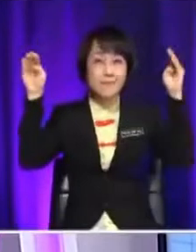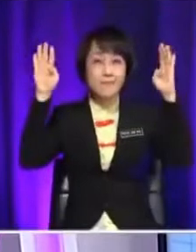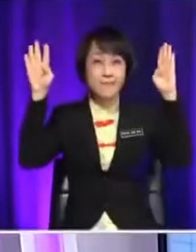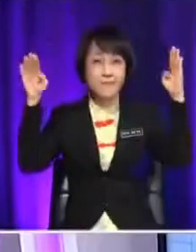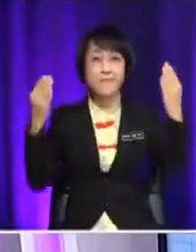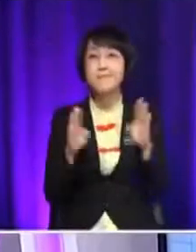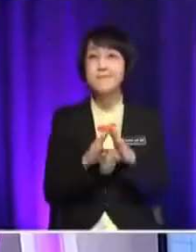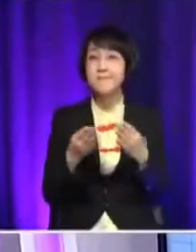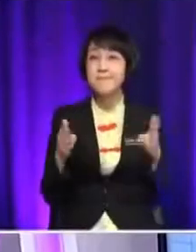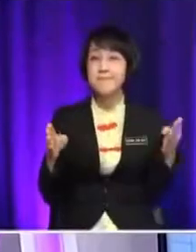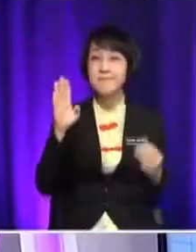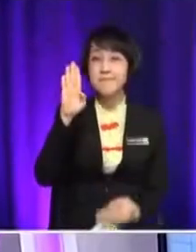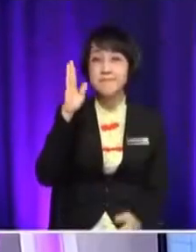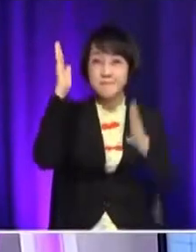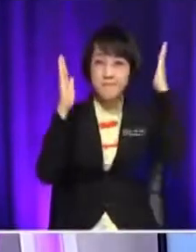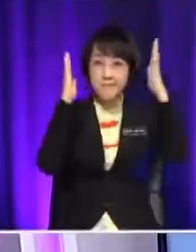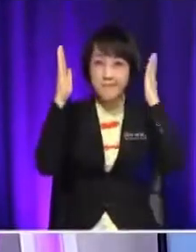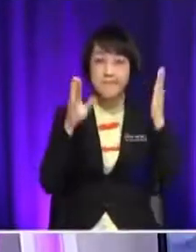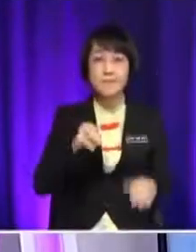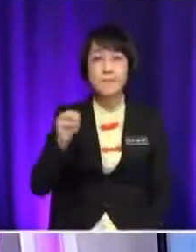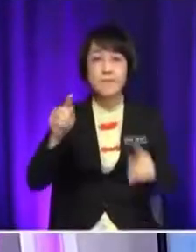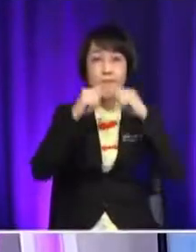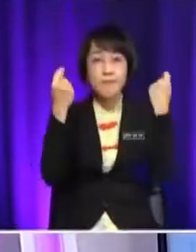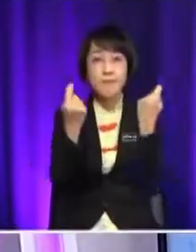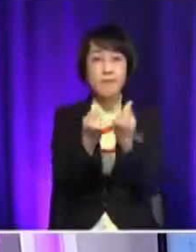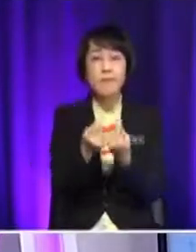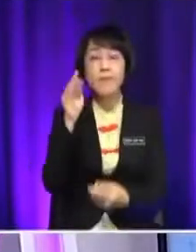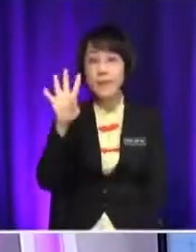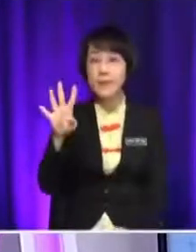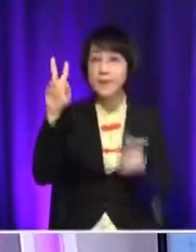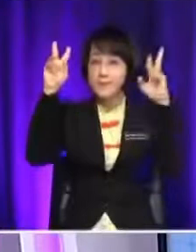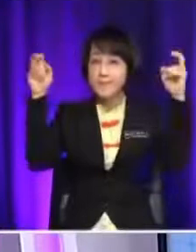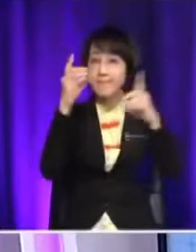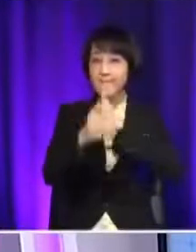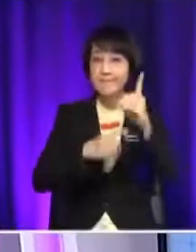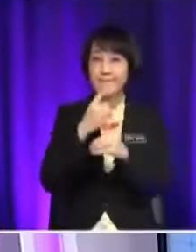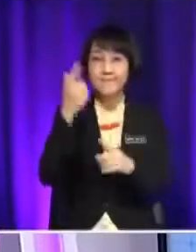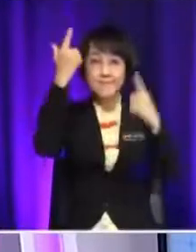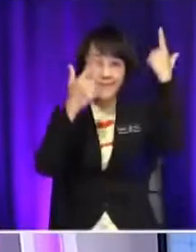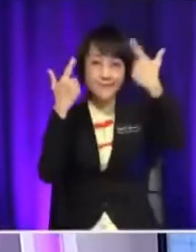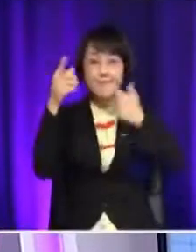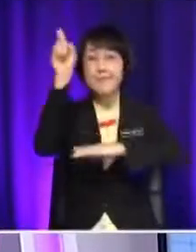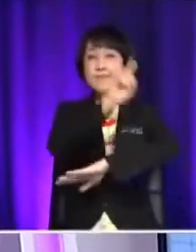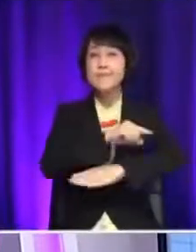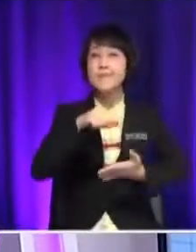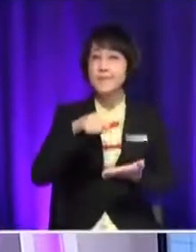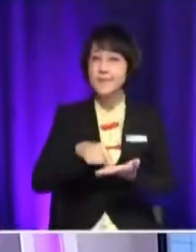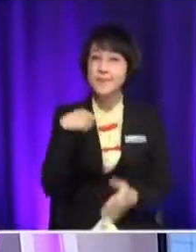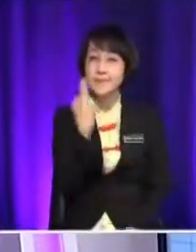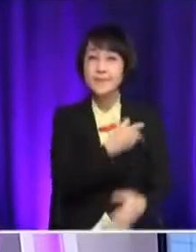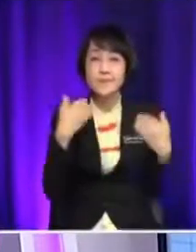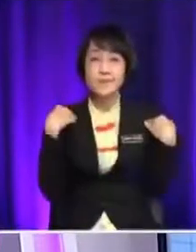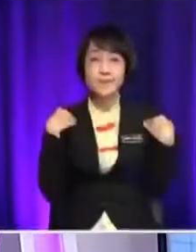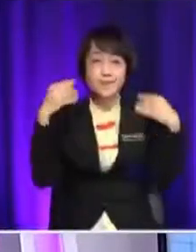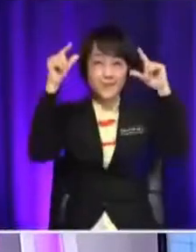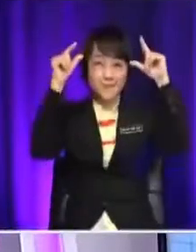Bahasa Melayu untuk murid-murid tingkatan 4 dengan tajuknya Dunia Pelancongan. Dan hari ini di studio kita ada seorang guru